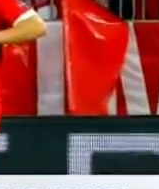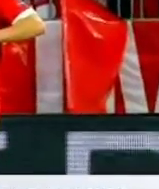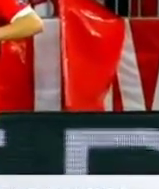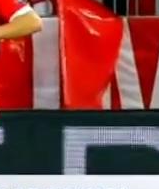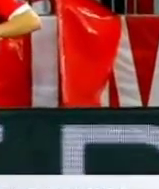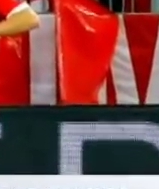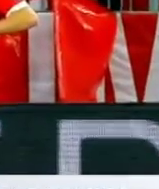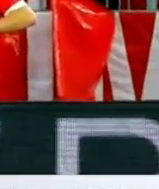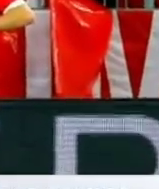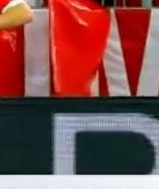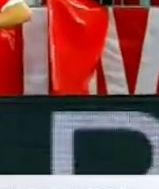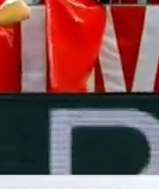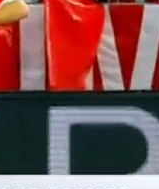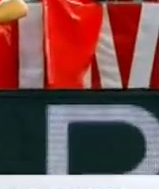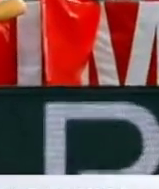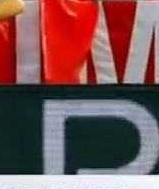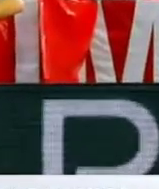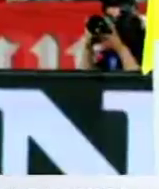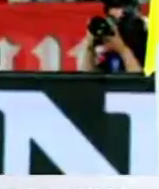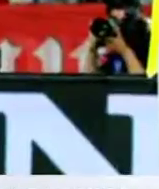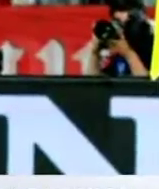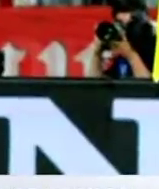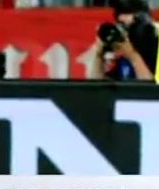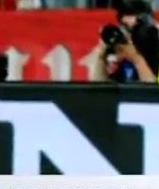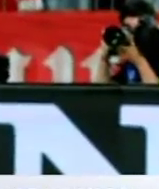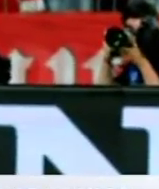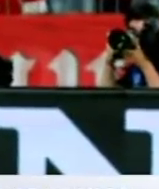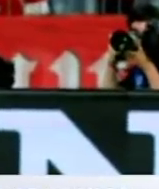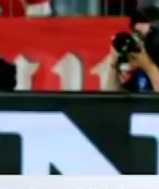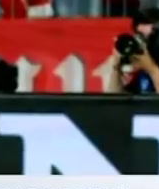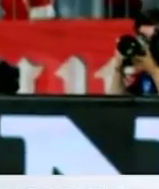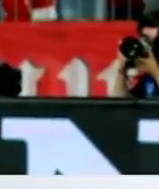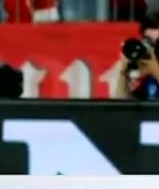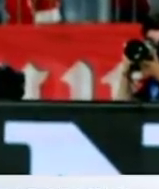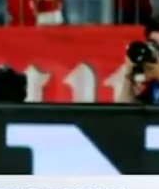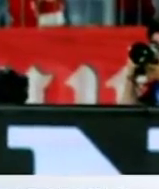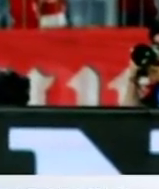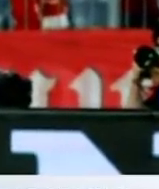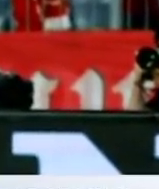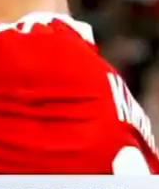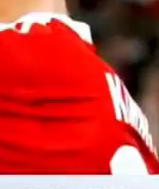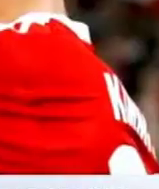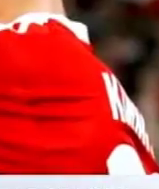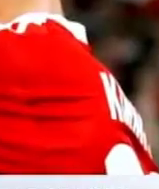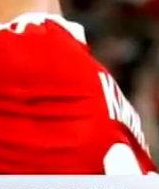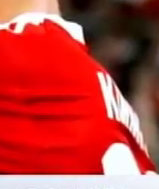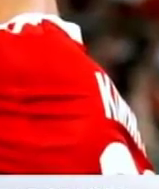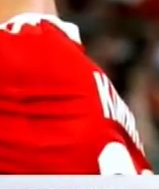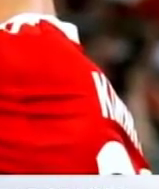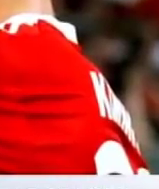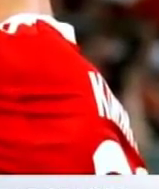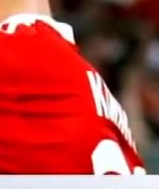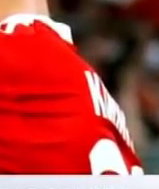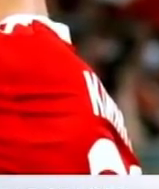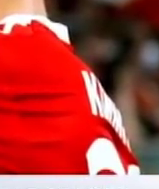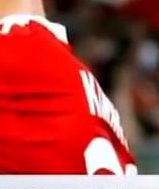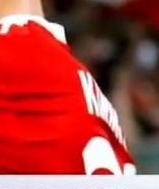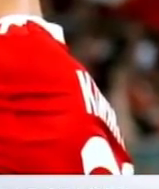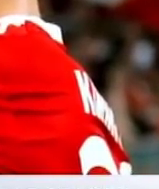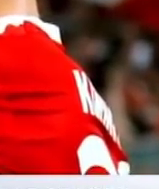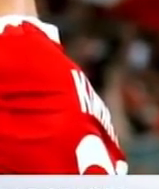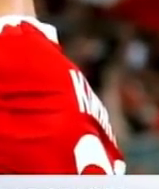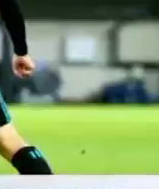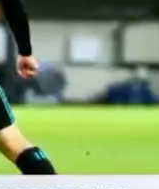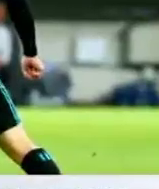раза Реал Мадрид становился обладателем трофея главного еврокубкового турнира. Ответная встреча состоится 1 мая в столице